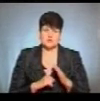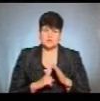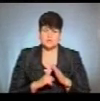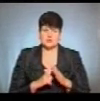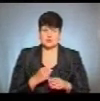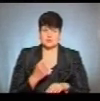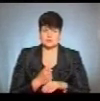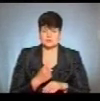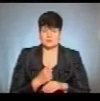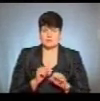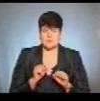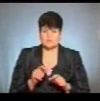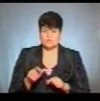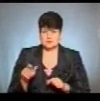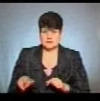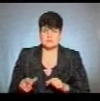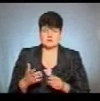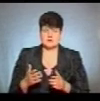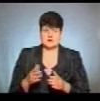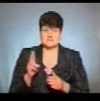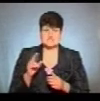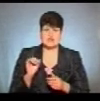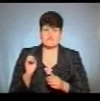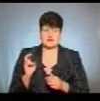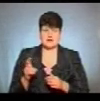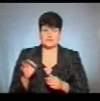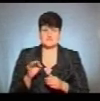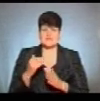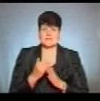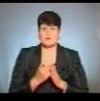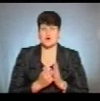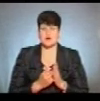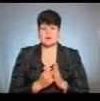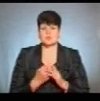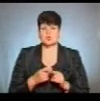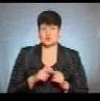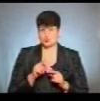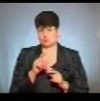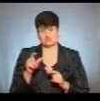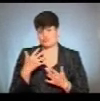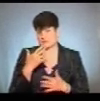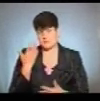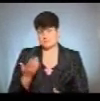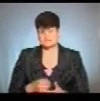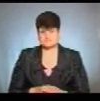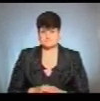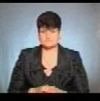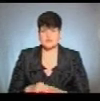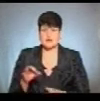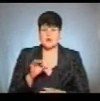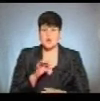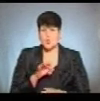прав людини. Проте в ЦВК, в офіційній програмі, цього пункту вже немає. На офіційному